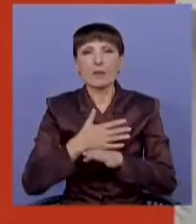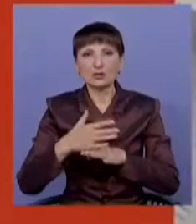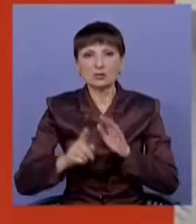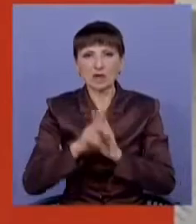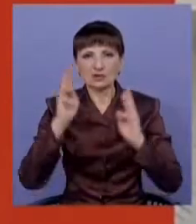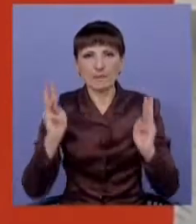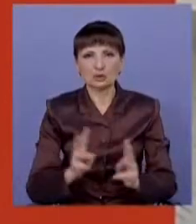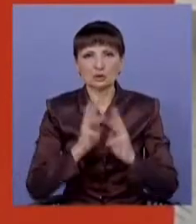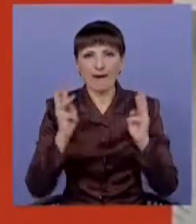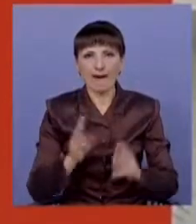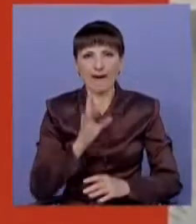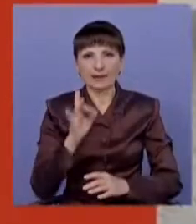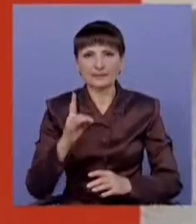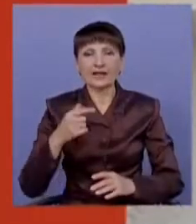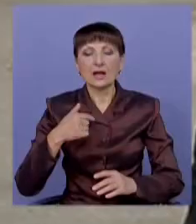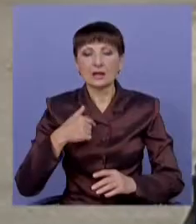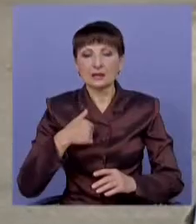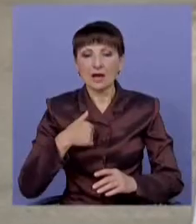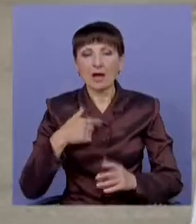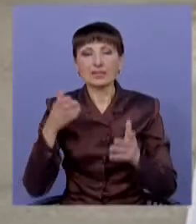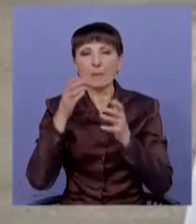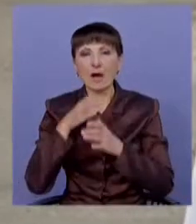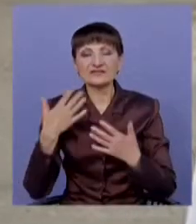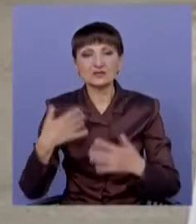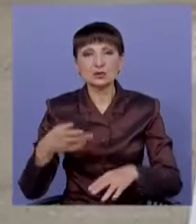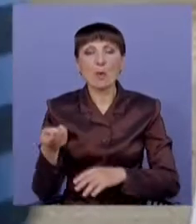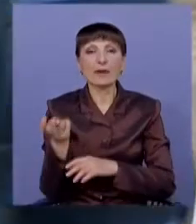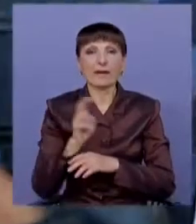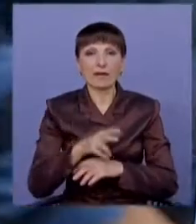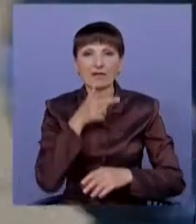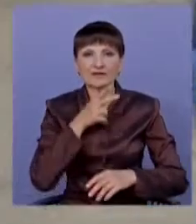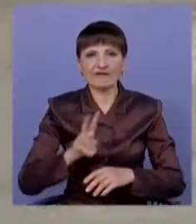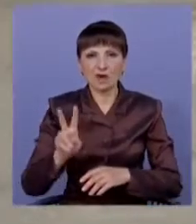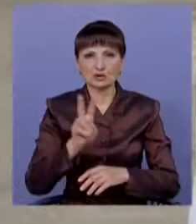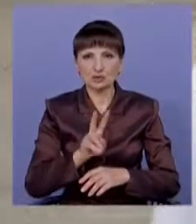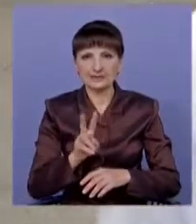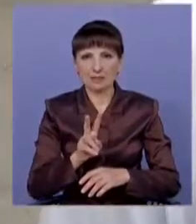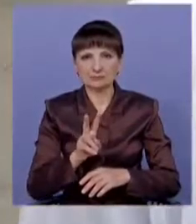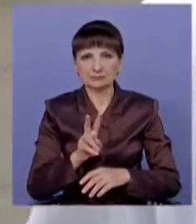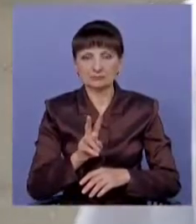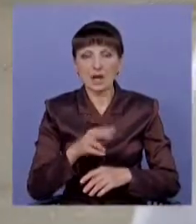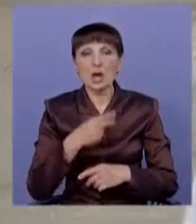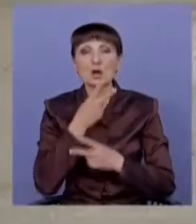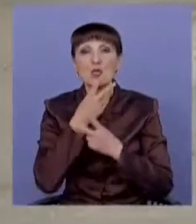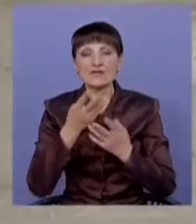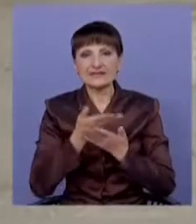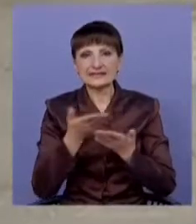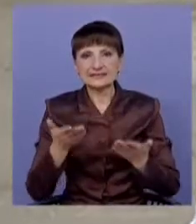начался пожар. Я после джума намаза приехал примерно в 2 часа. Два часа приехал, и